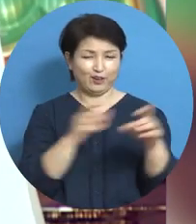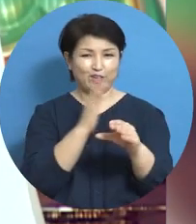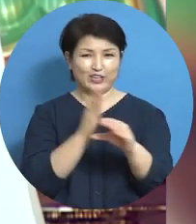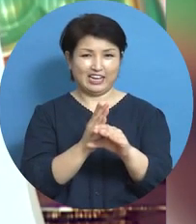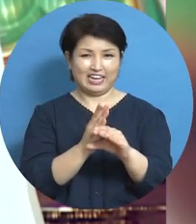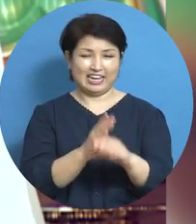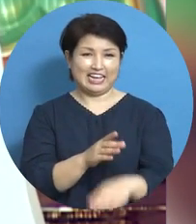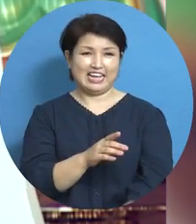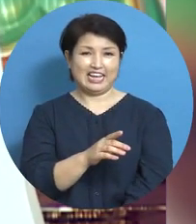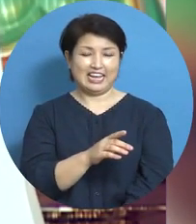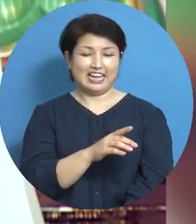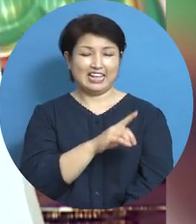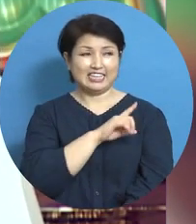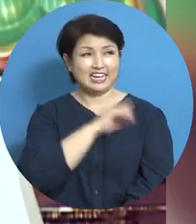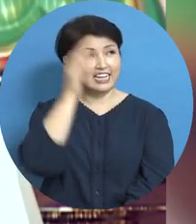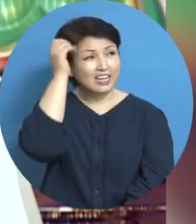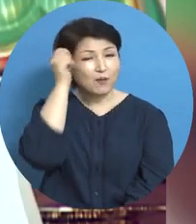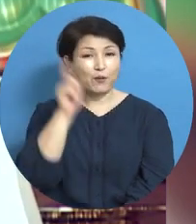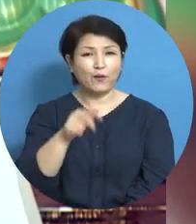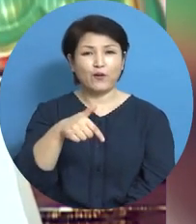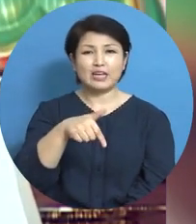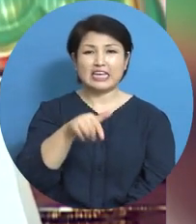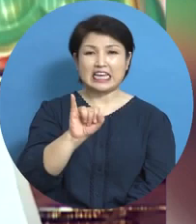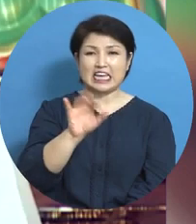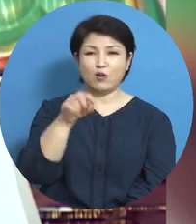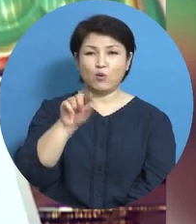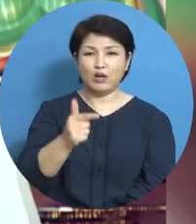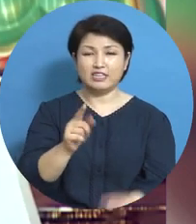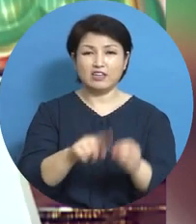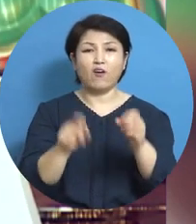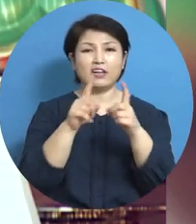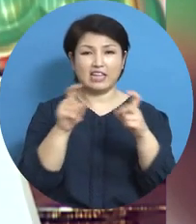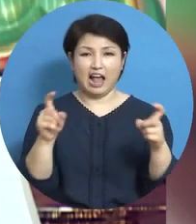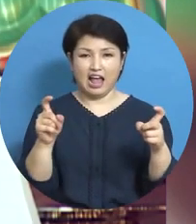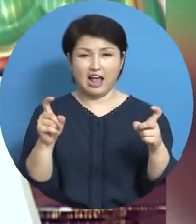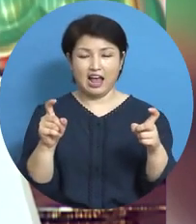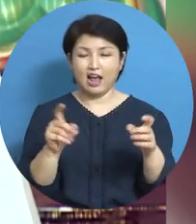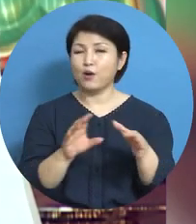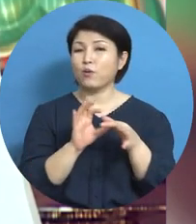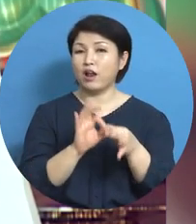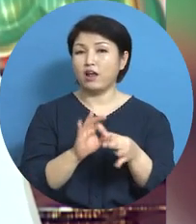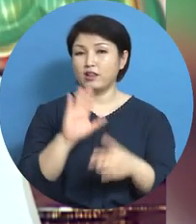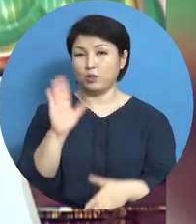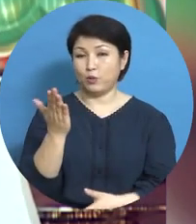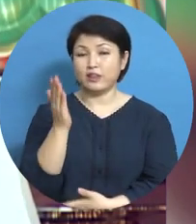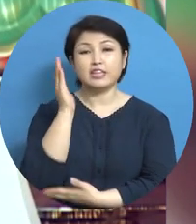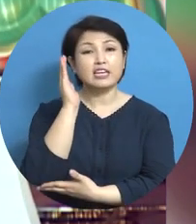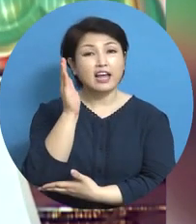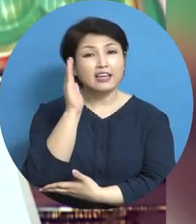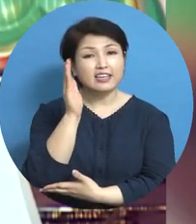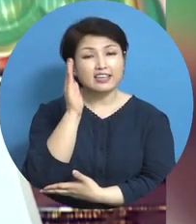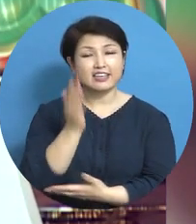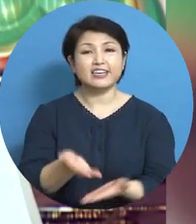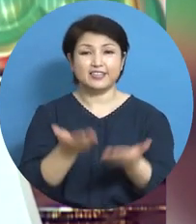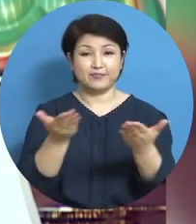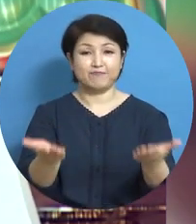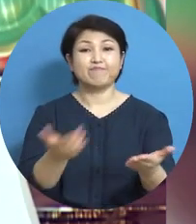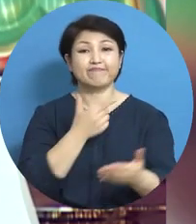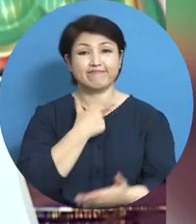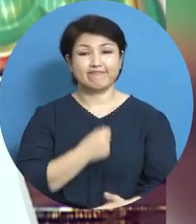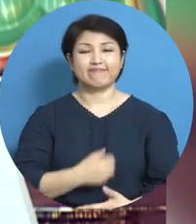거예요. 이 기원정사와 관계되는 얘기를 중심으로 해서 해보겠습니다.